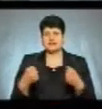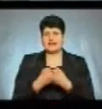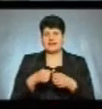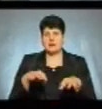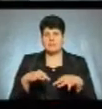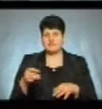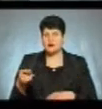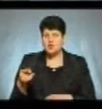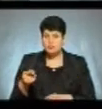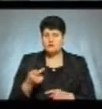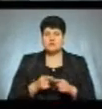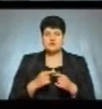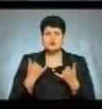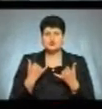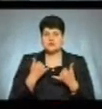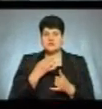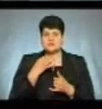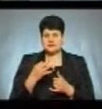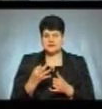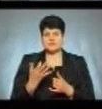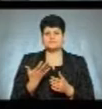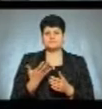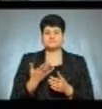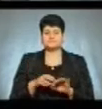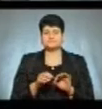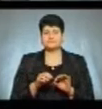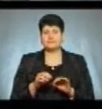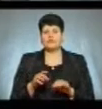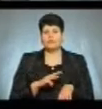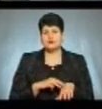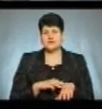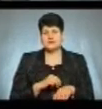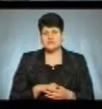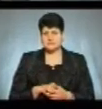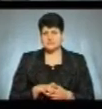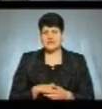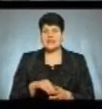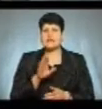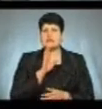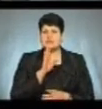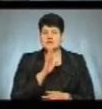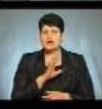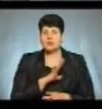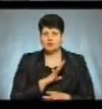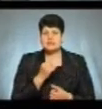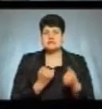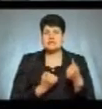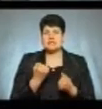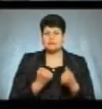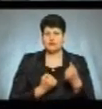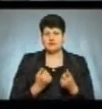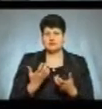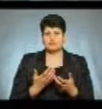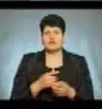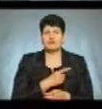Тернополі. Про це нам сьогодні повідомив речник Нацполіції області Сергій Крета. Дівчина, яка була за кермом автомобіля «Субару»,